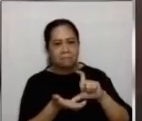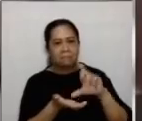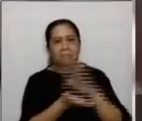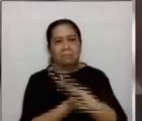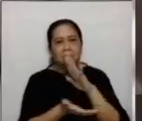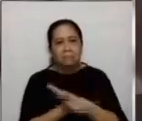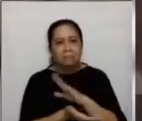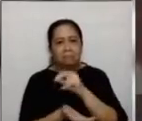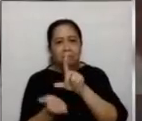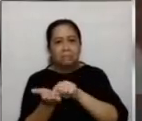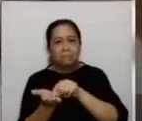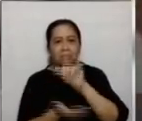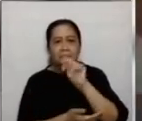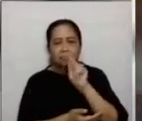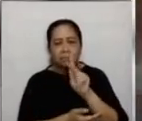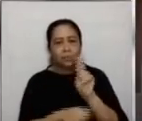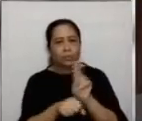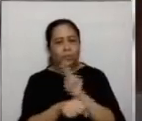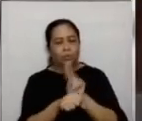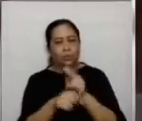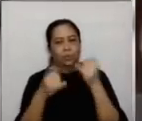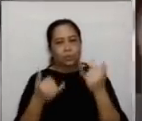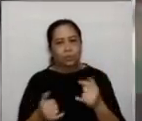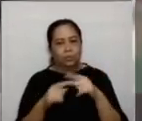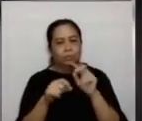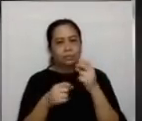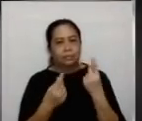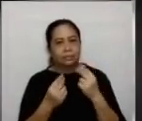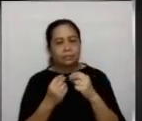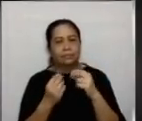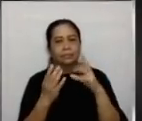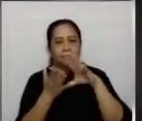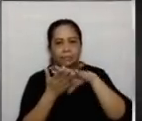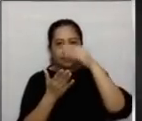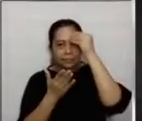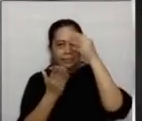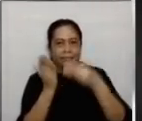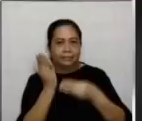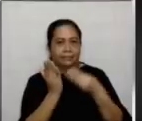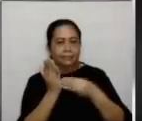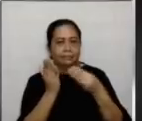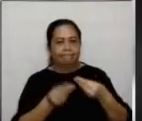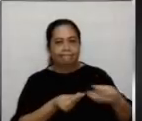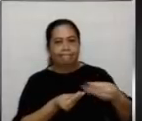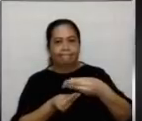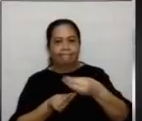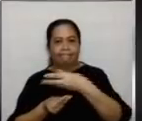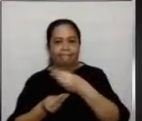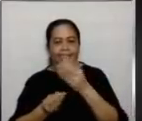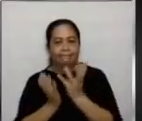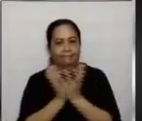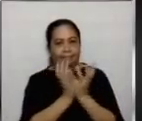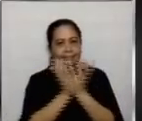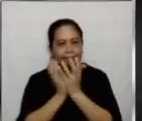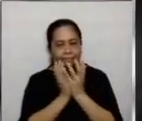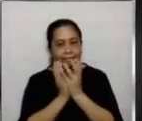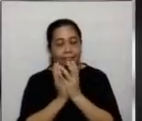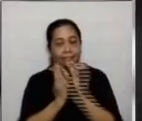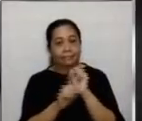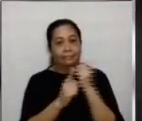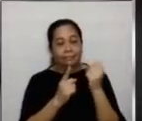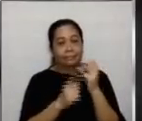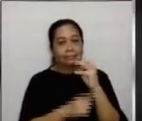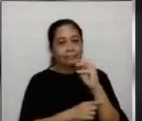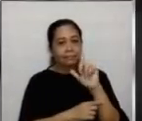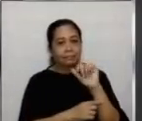ink na ginagamit niya ngayon sa paggawa ng learning modules na pinamamahagi niya sa kanilang komunidad sa Sitio Maligaya do San